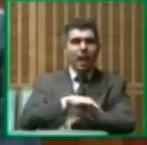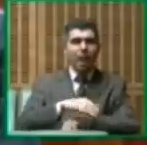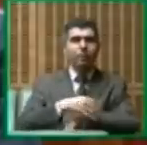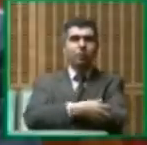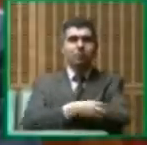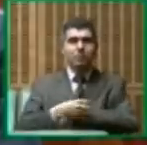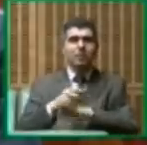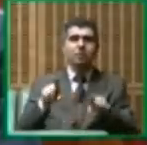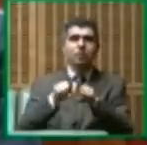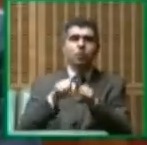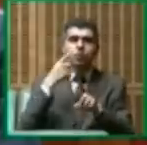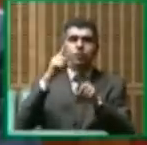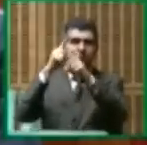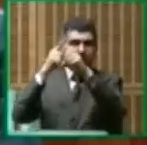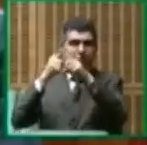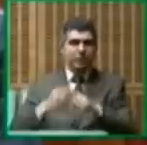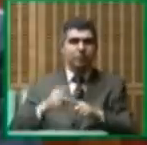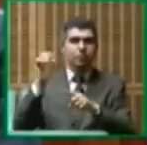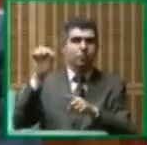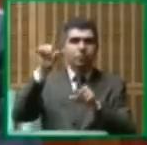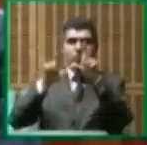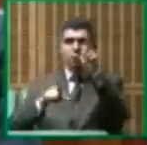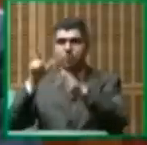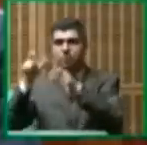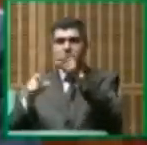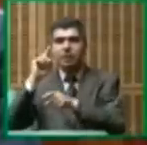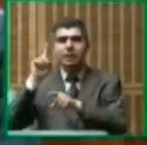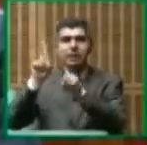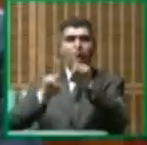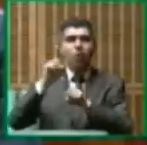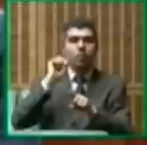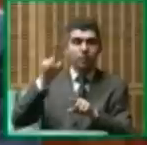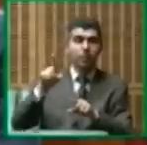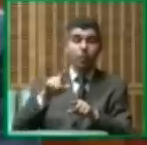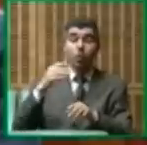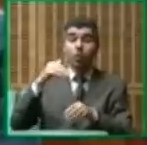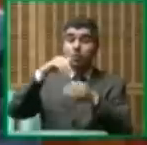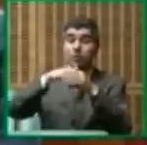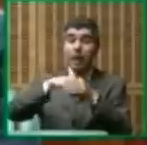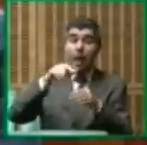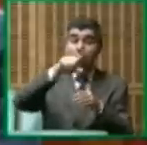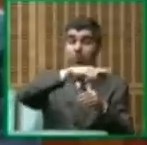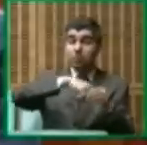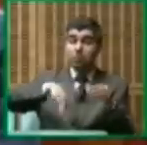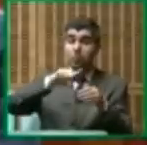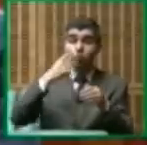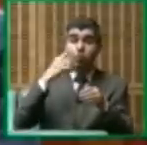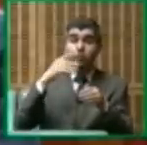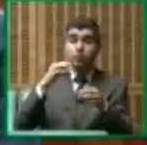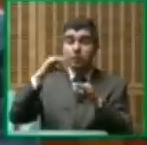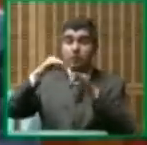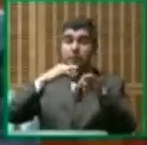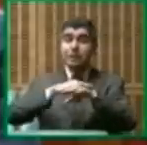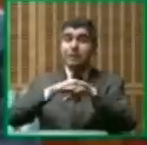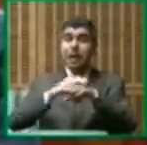وتفاوت الاستفادة مما تعرفه بلادهم تطور. ثالثا، تمكين الفاعلين السياسيين والمدنيين من تحديد استراتيجياتهم